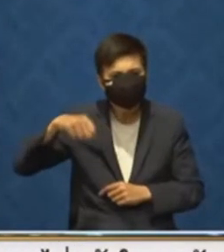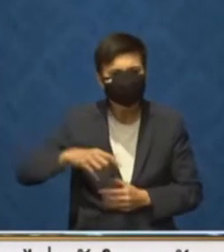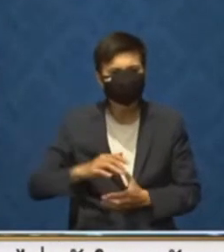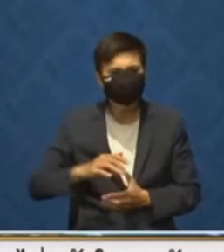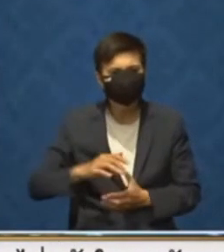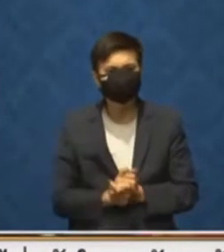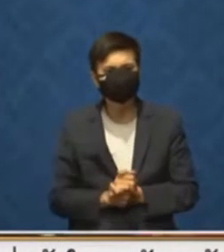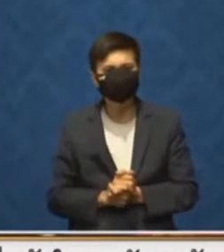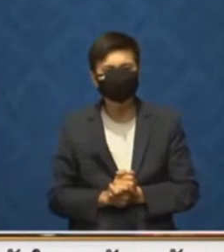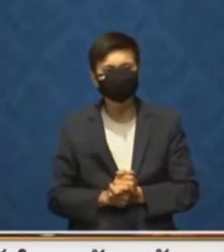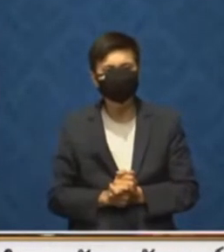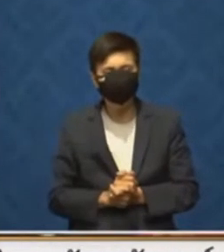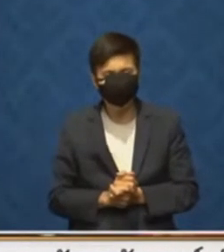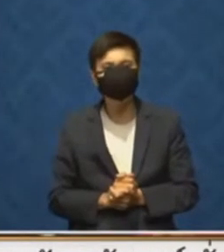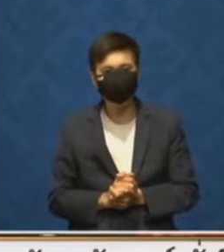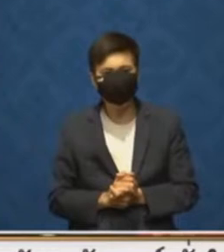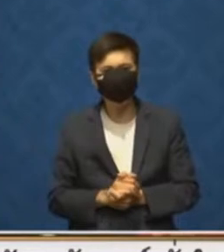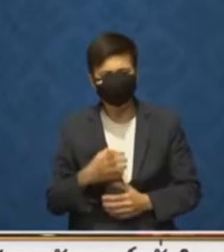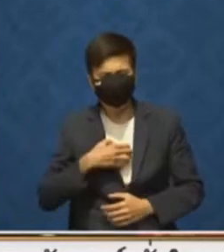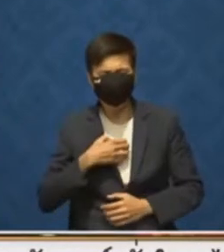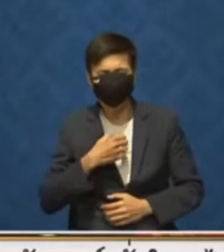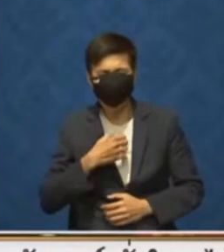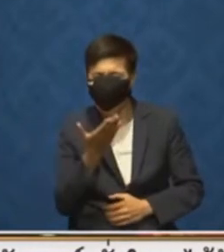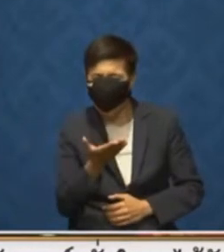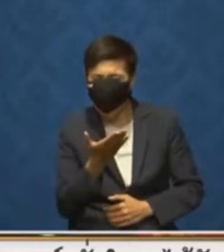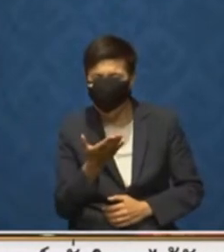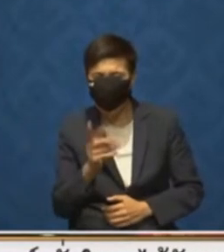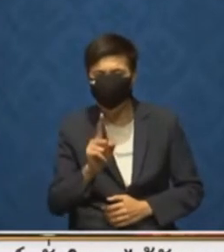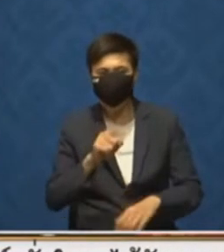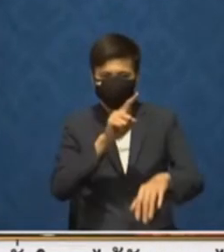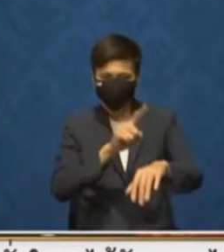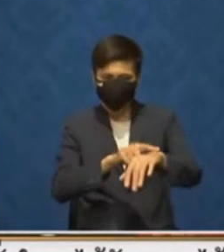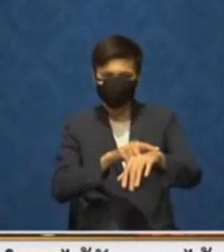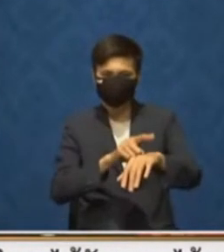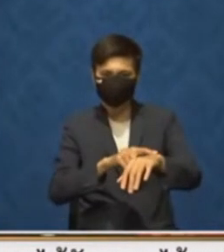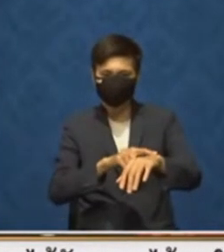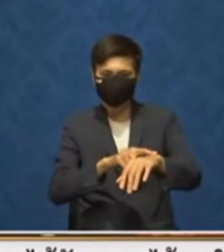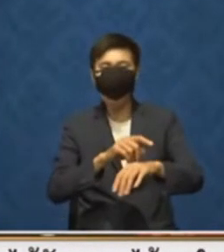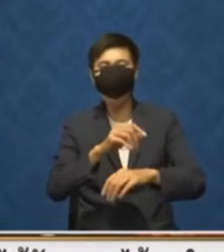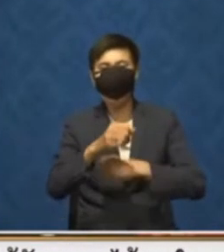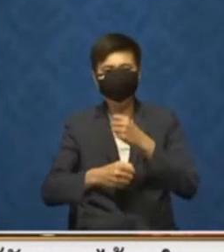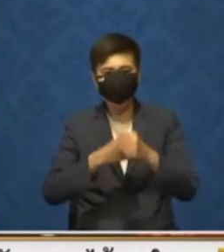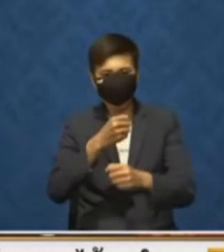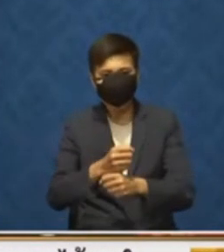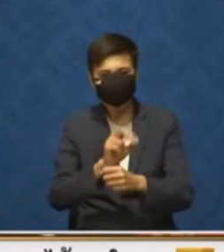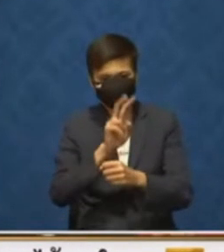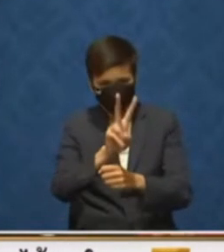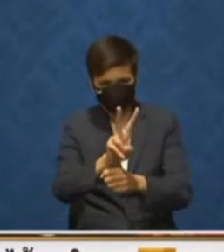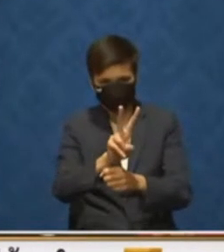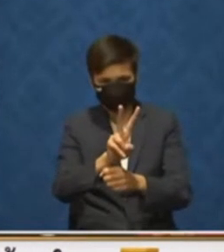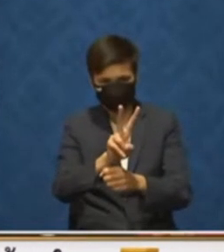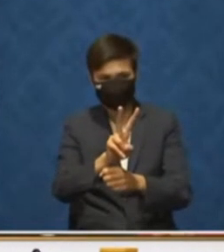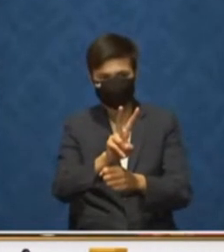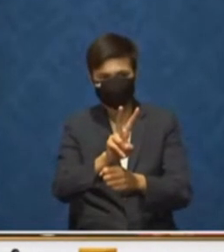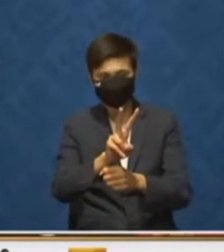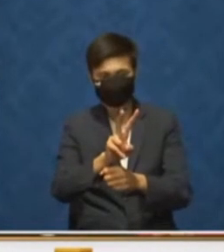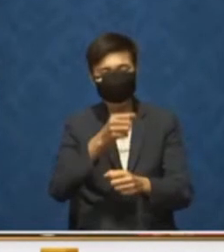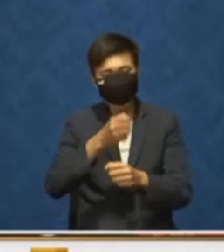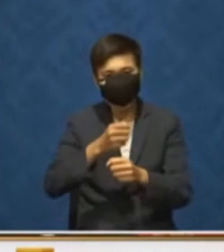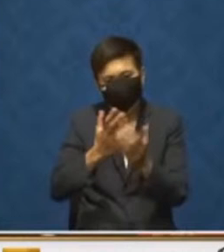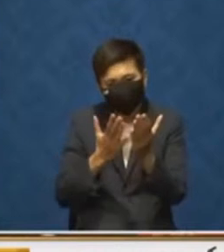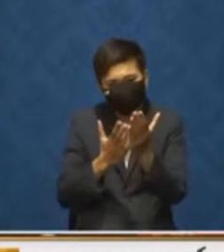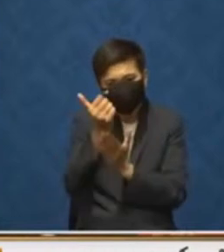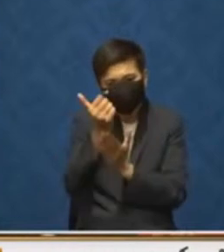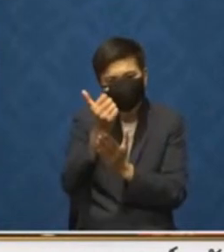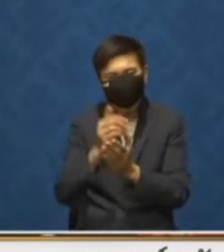ก่อนเป็นนัยว่าอยากจะขอเวลาอีก 2ปีให้ออกดอกผลให้มันเกิดสำเร็จไม่ได้